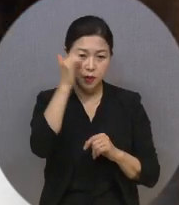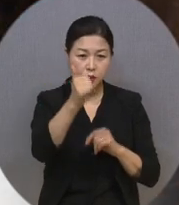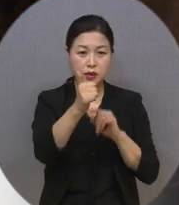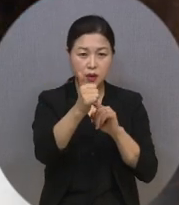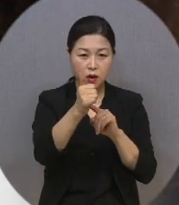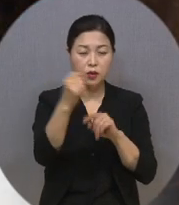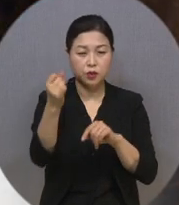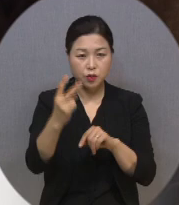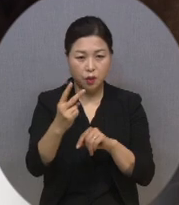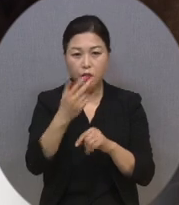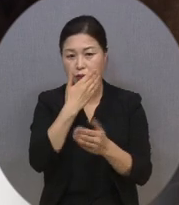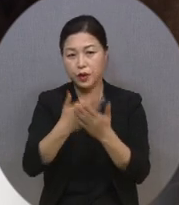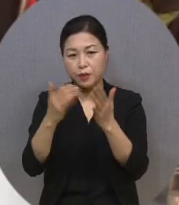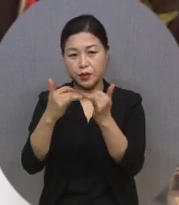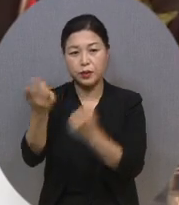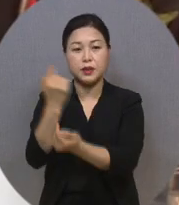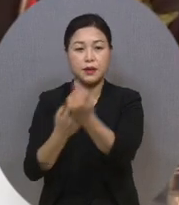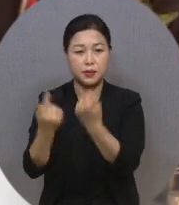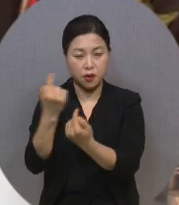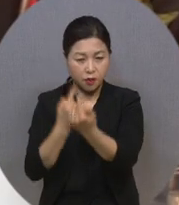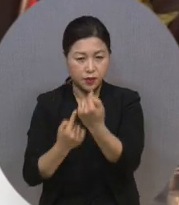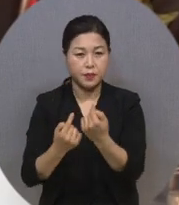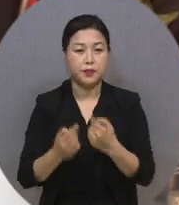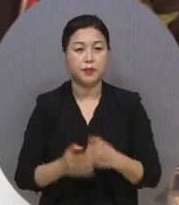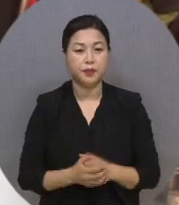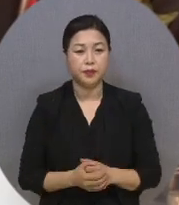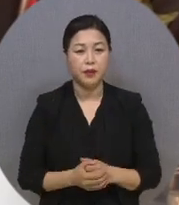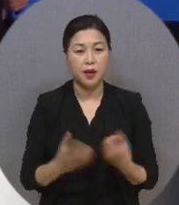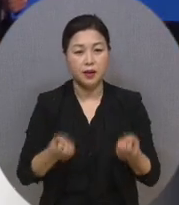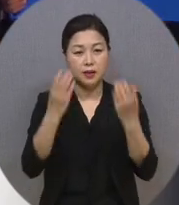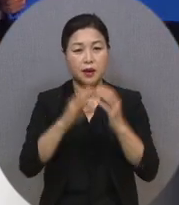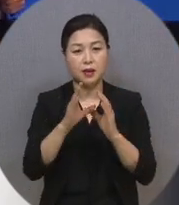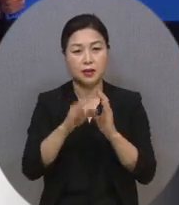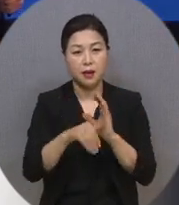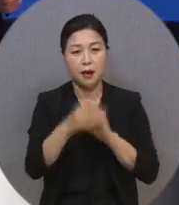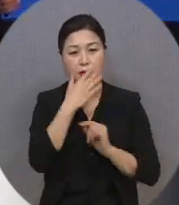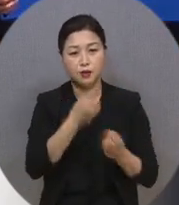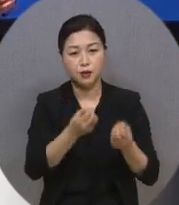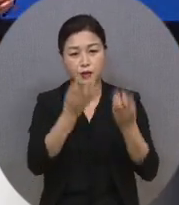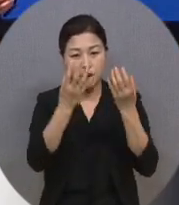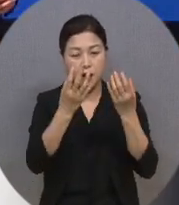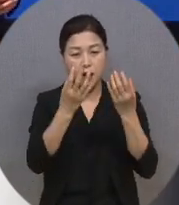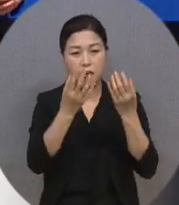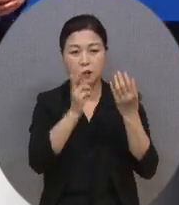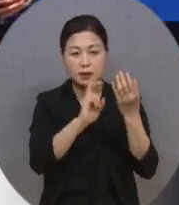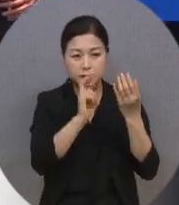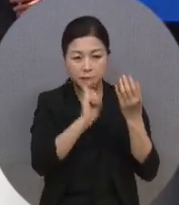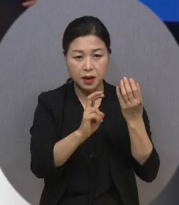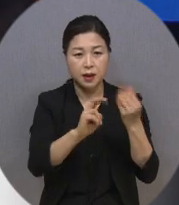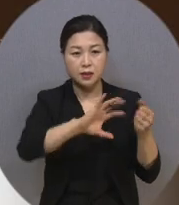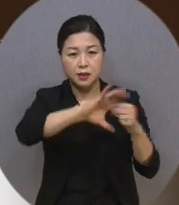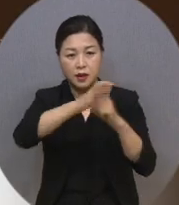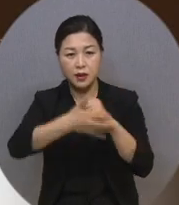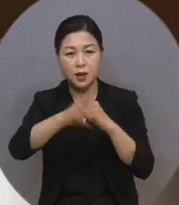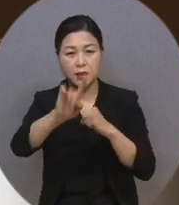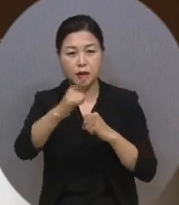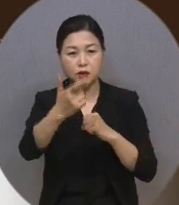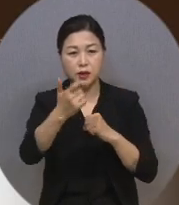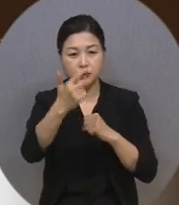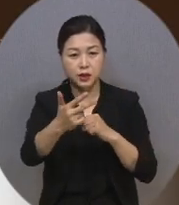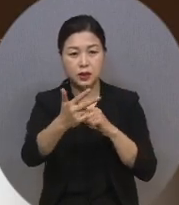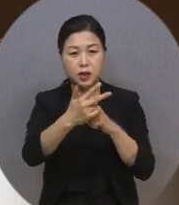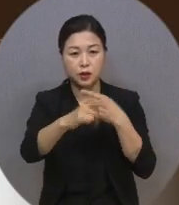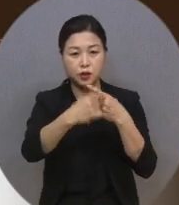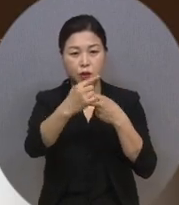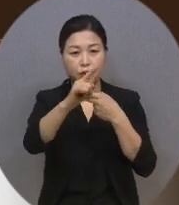행사에 더욱 빛을 냈습니다. 이날 행사는 축하 공연으로 시작하여 세계 167개국 초중고